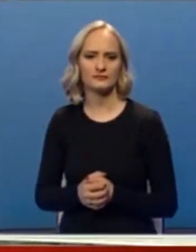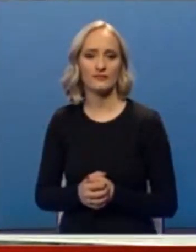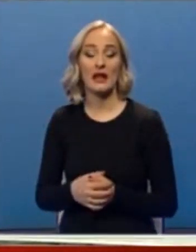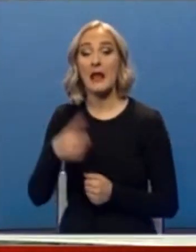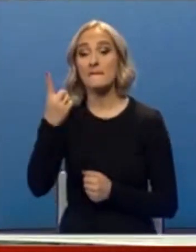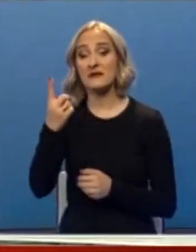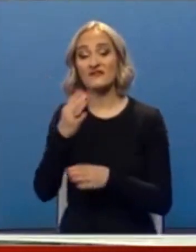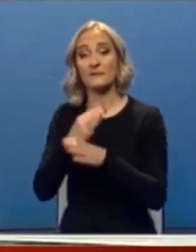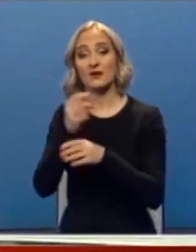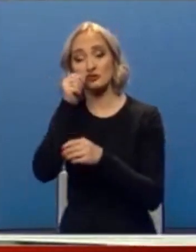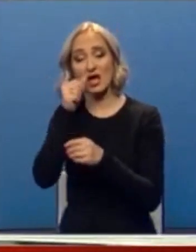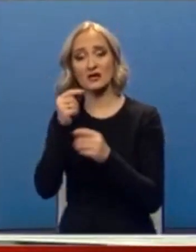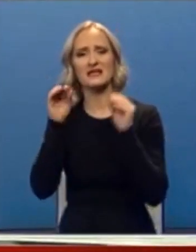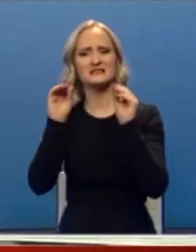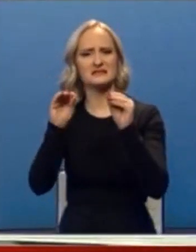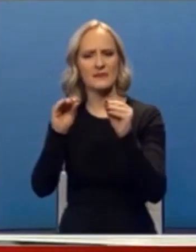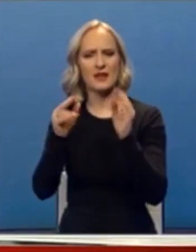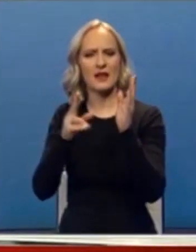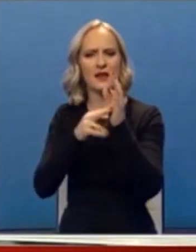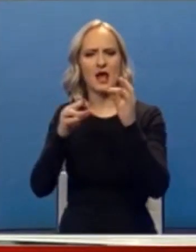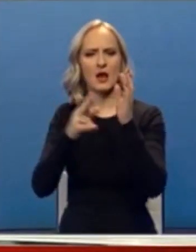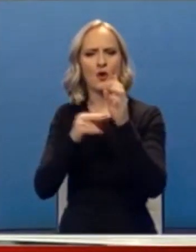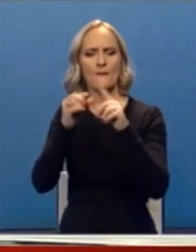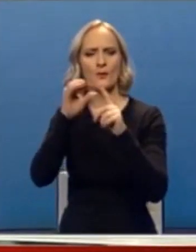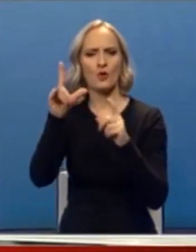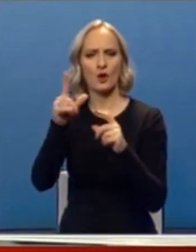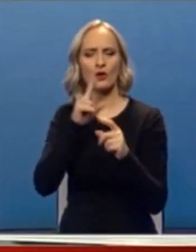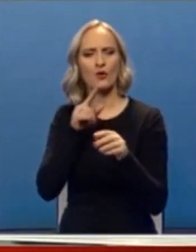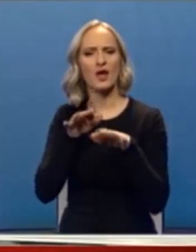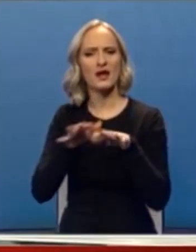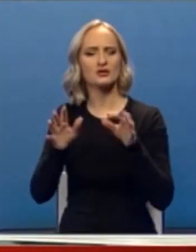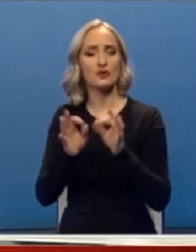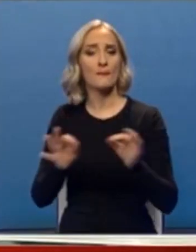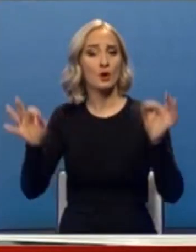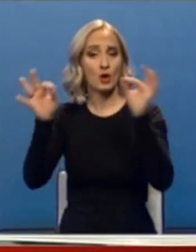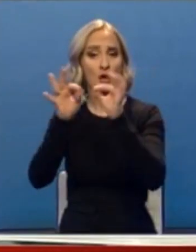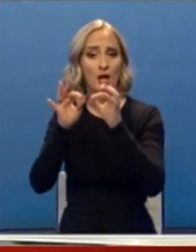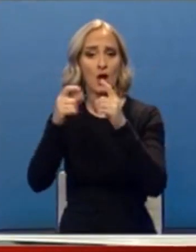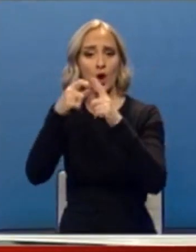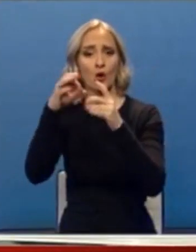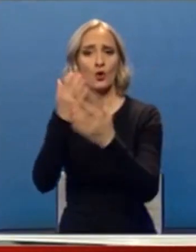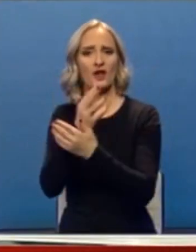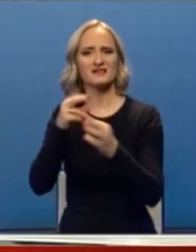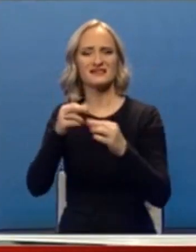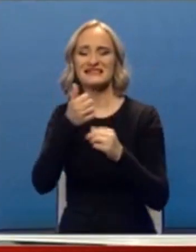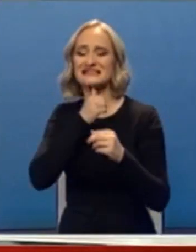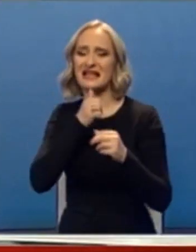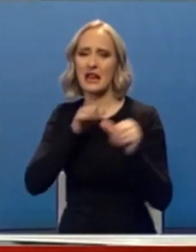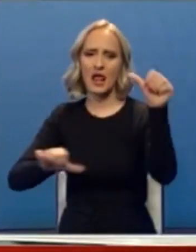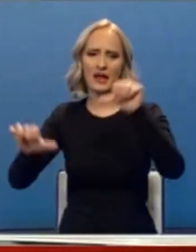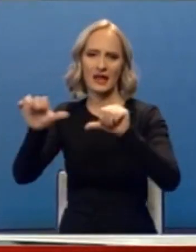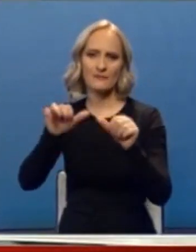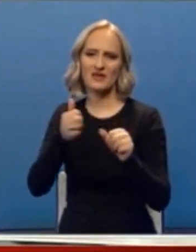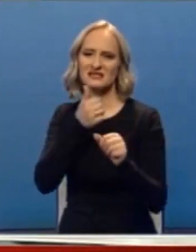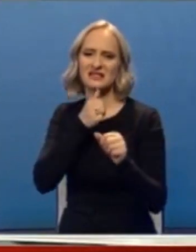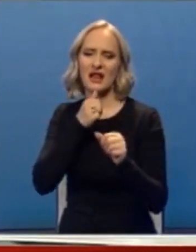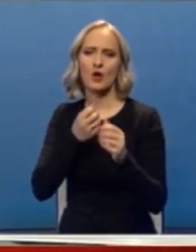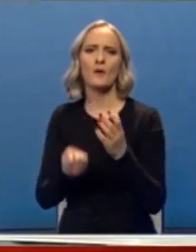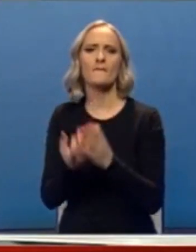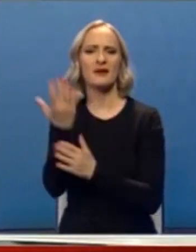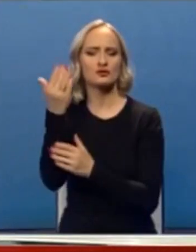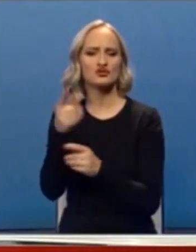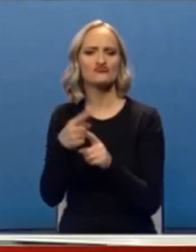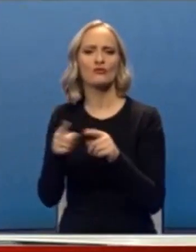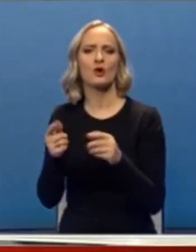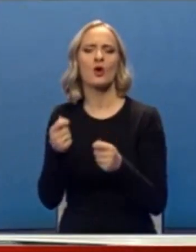Prvi međunarodni seminar Nanopol, koji se realizuje kroz projekat Kohezija zelene hemije i zelenog preduzetništva